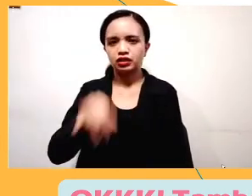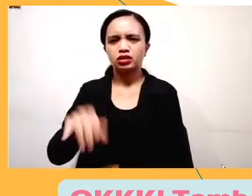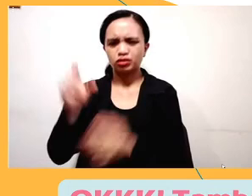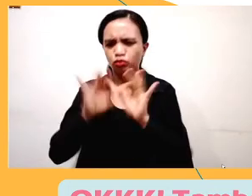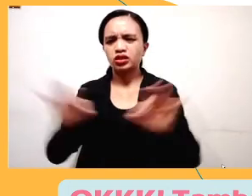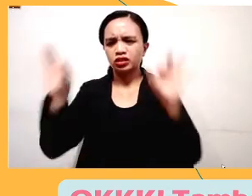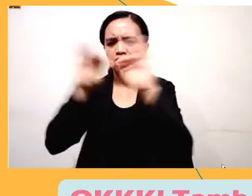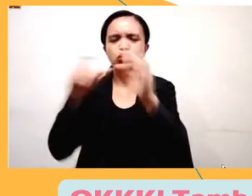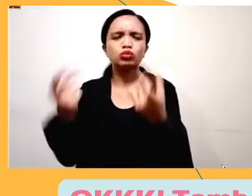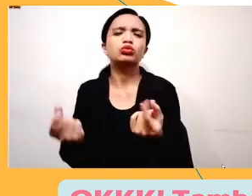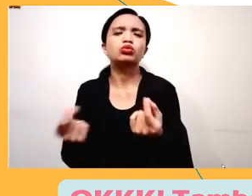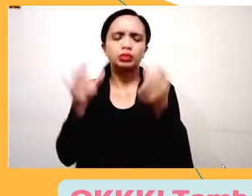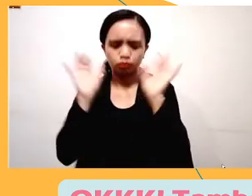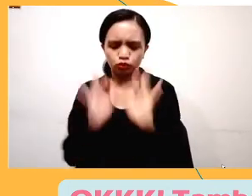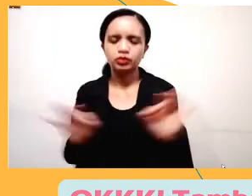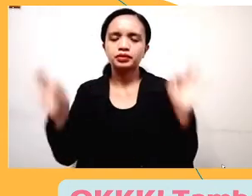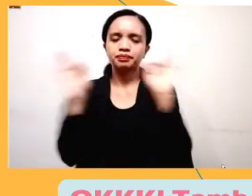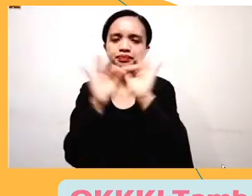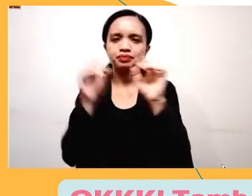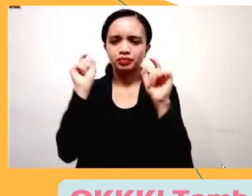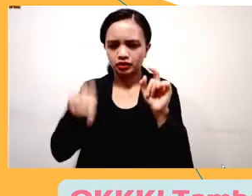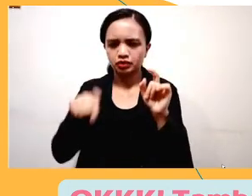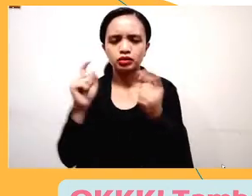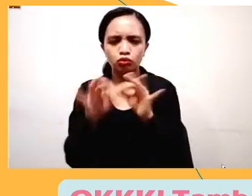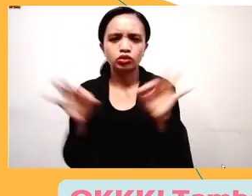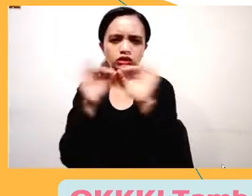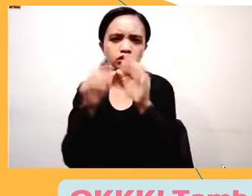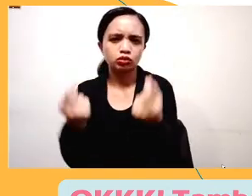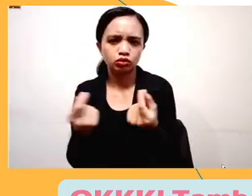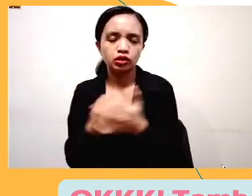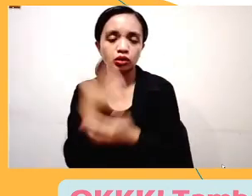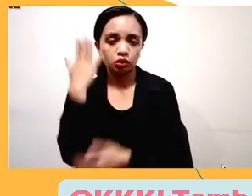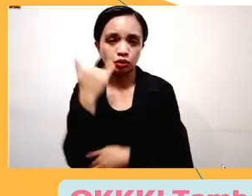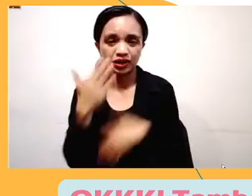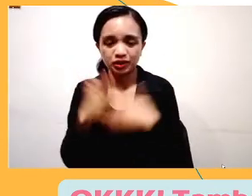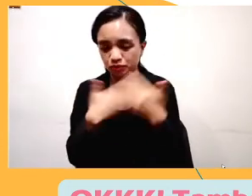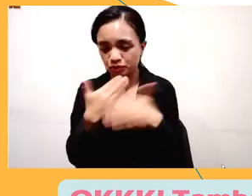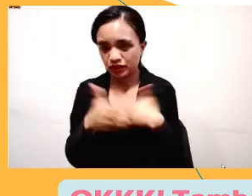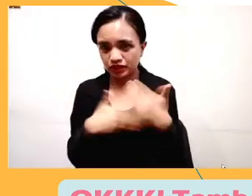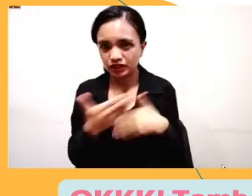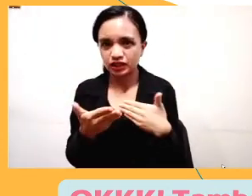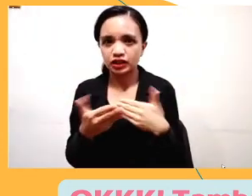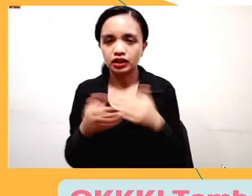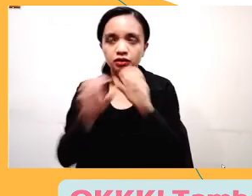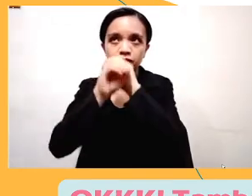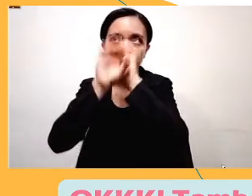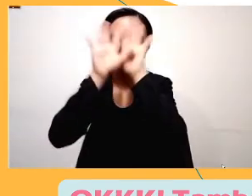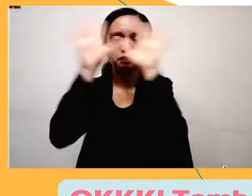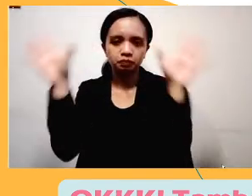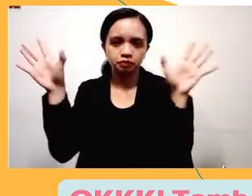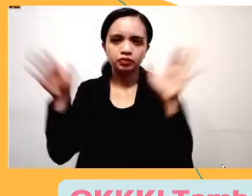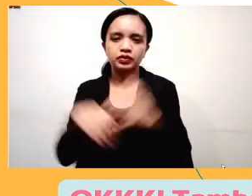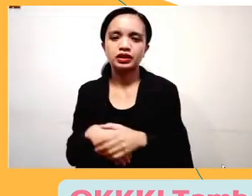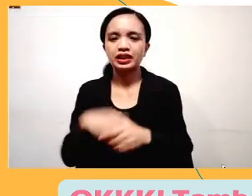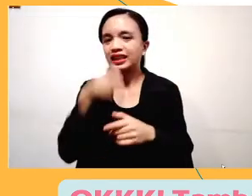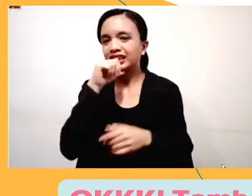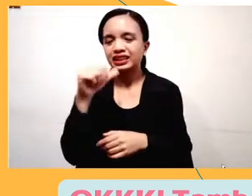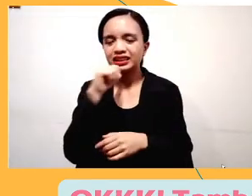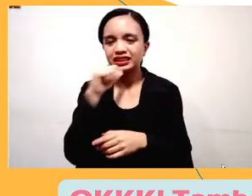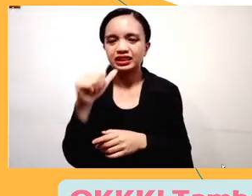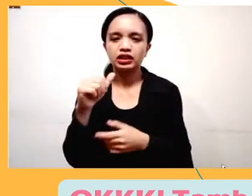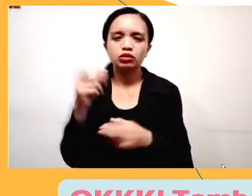Because yung process ang nagbibigay ng liwanag. Hindi yung pag-upo at kaiisip